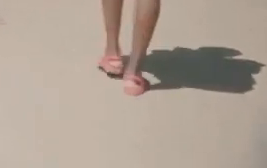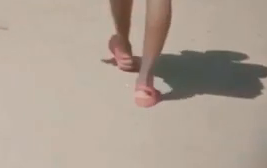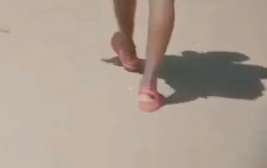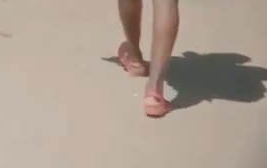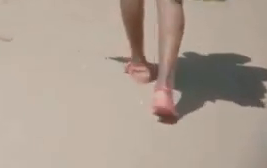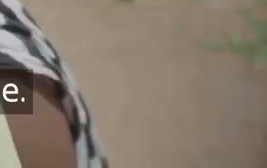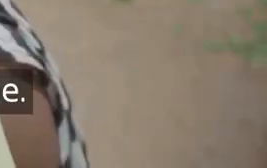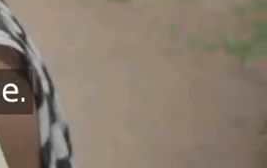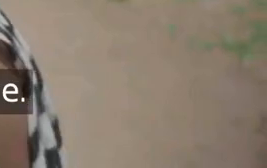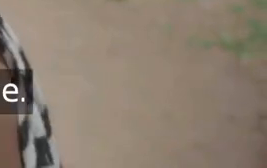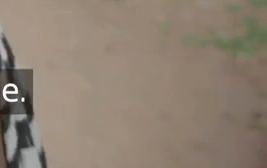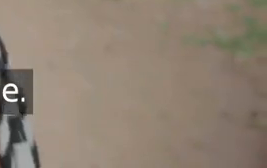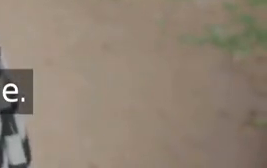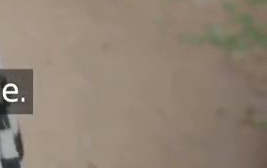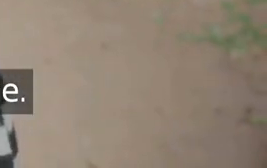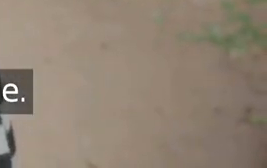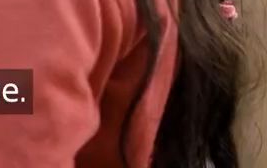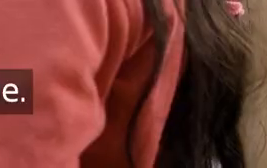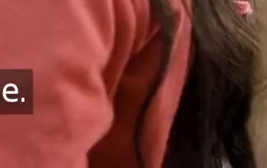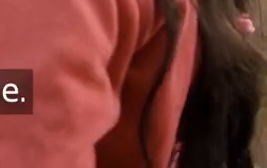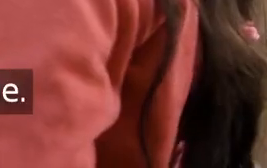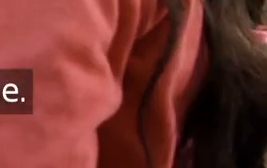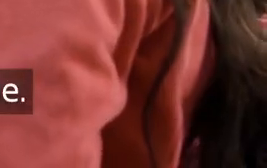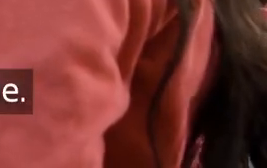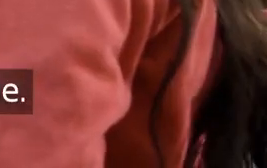vous, et vous remercie de votre attention.